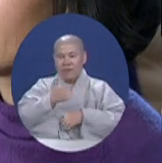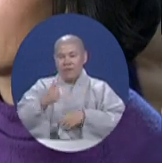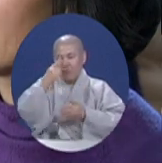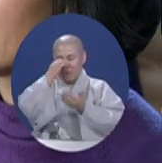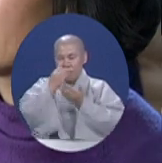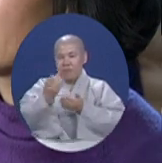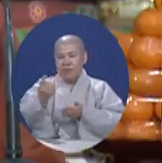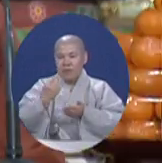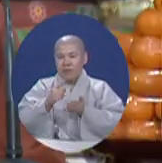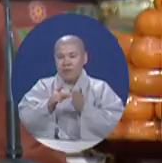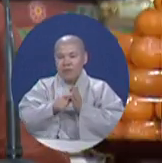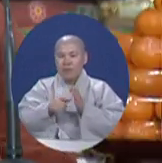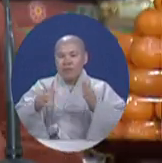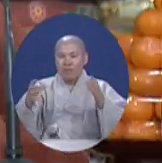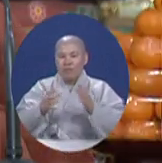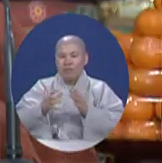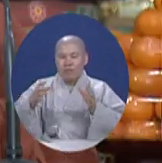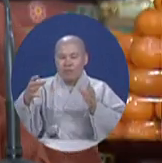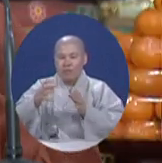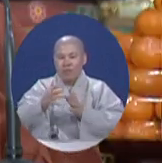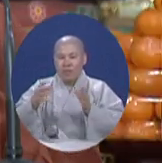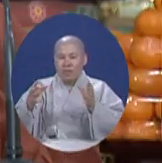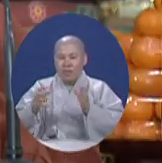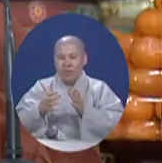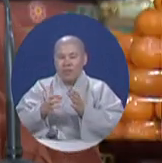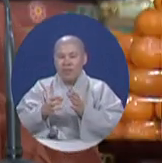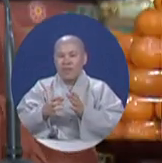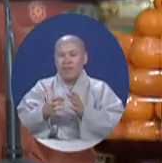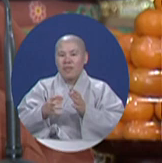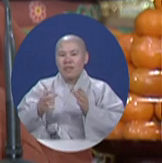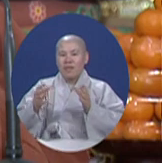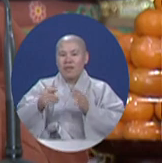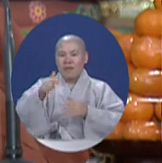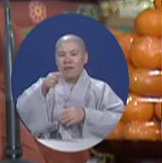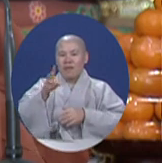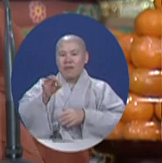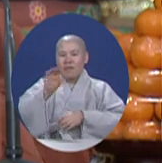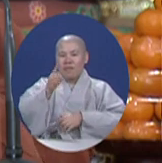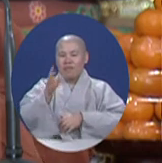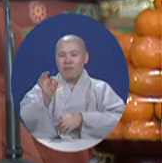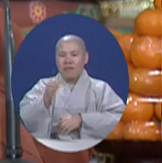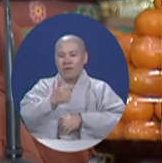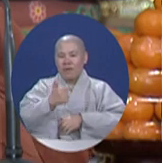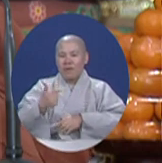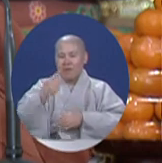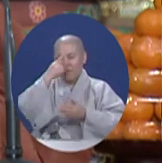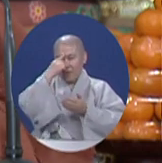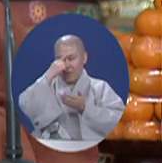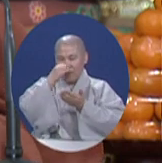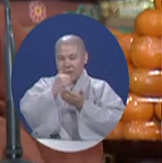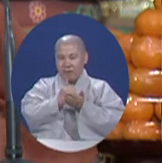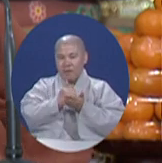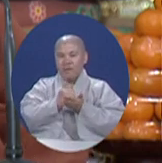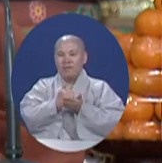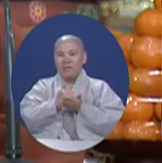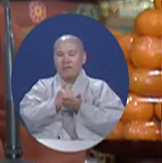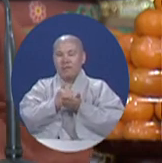그때. 그러니까 이제 모든 귀와 입이 경봉 스님 앞에로 먼저 가는 거예요. 뭐라고